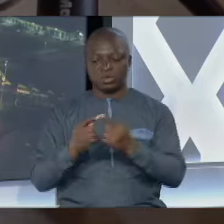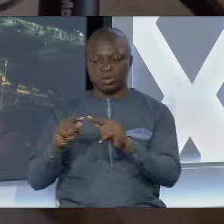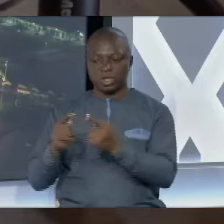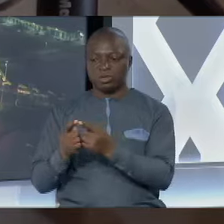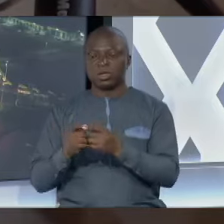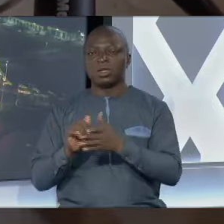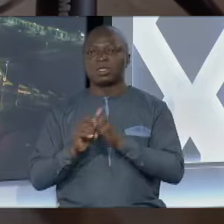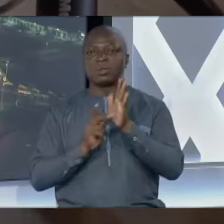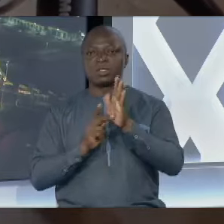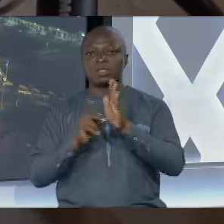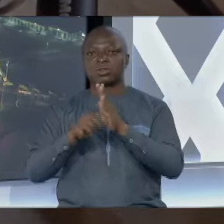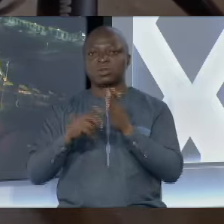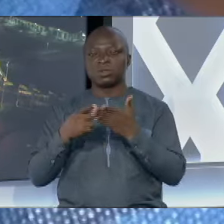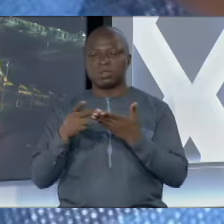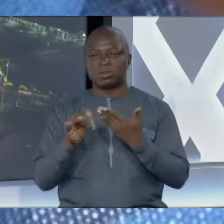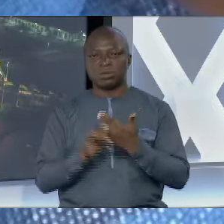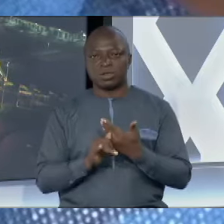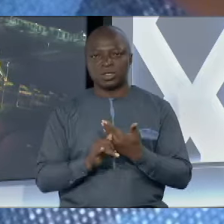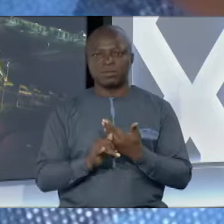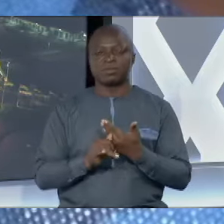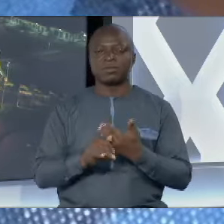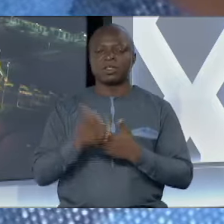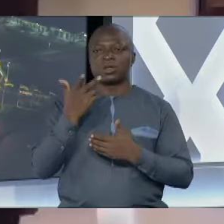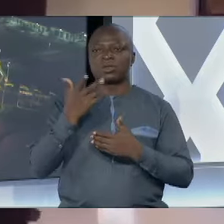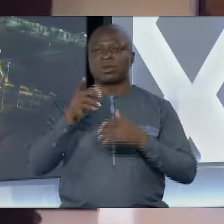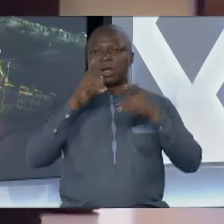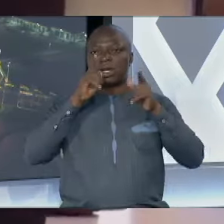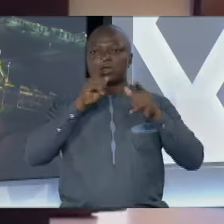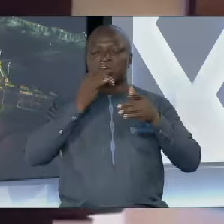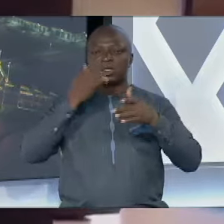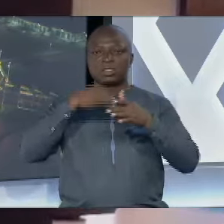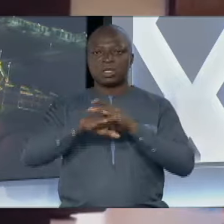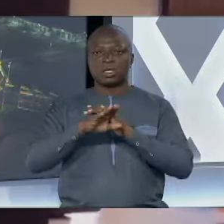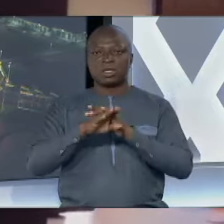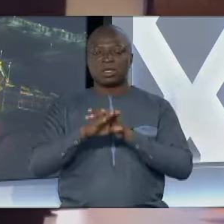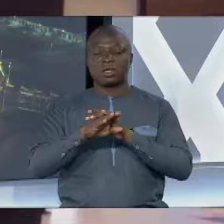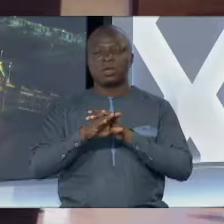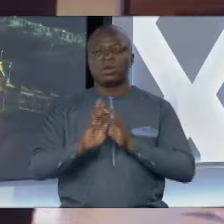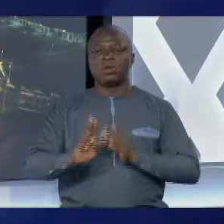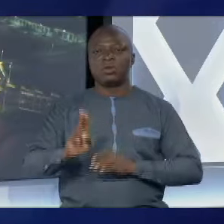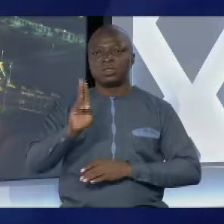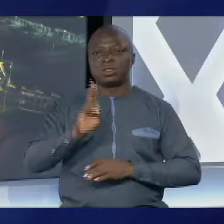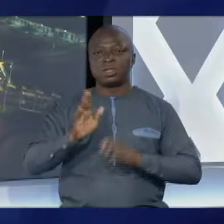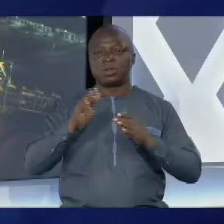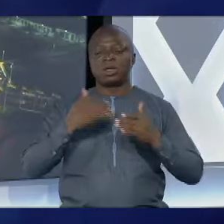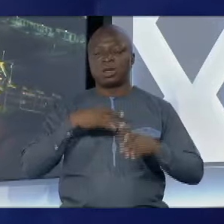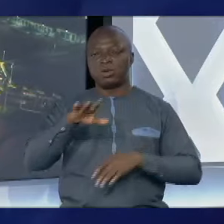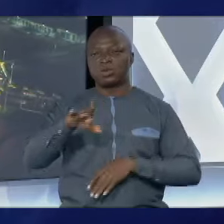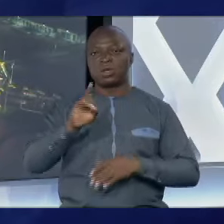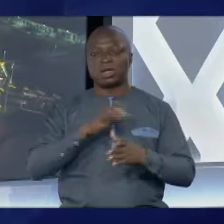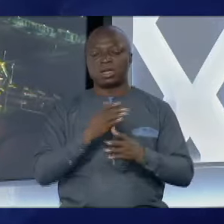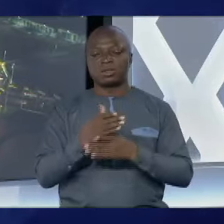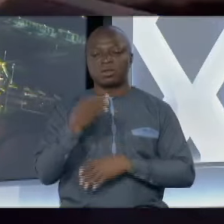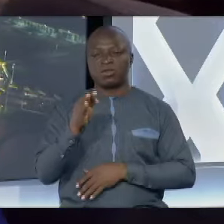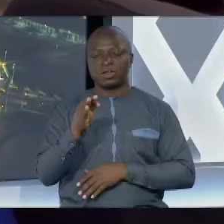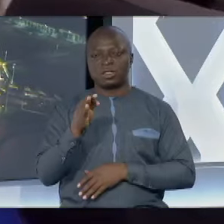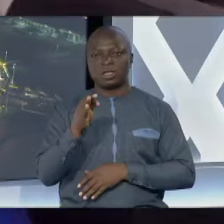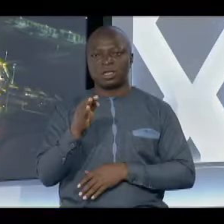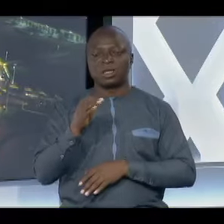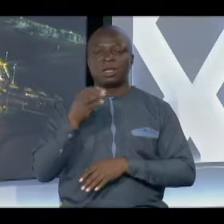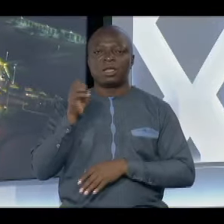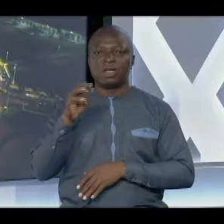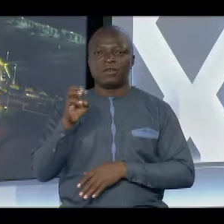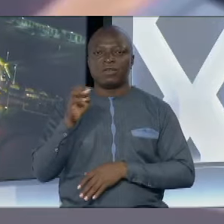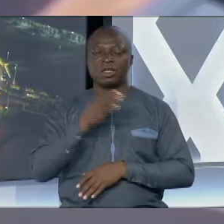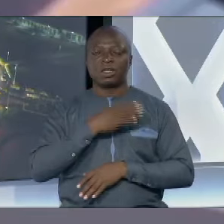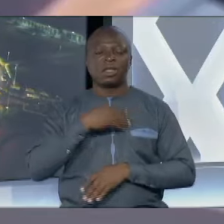la présentation des projets. Trois langues y sont intégrées. L'utilisateur a le choix entre le français, l'évé